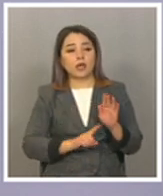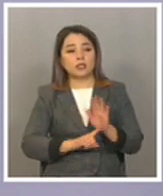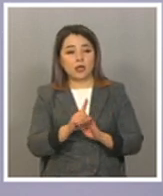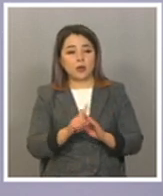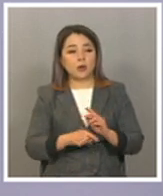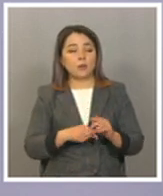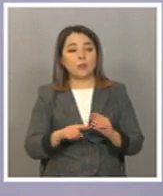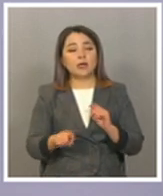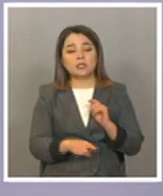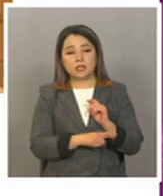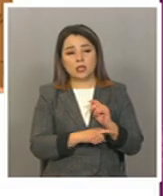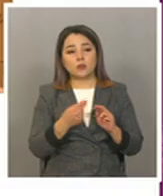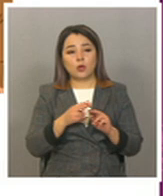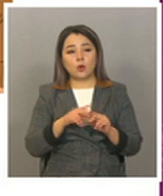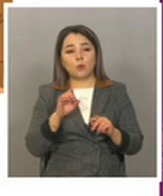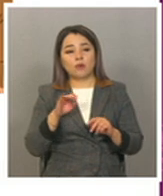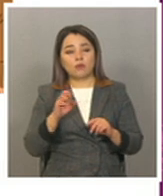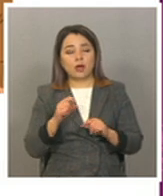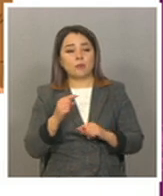последнюю букву предыдущего.